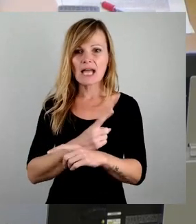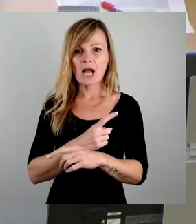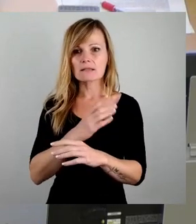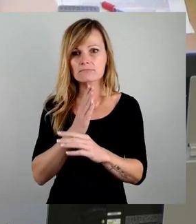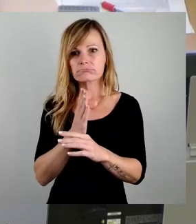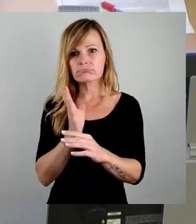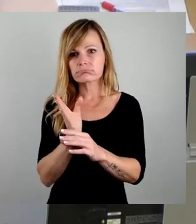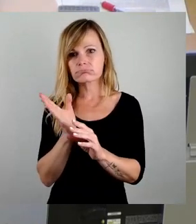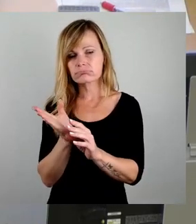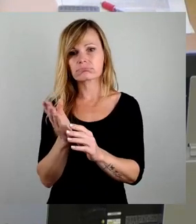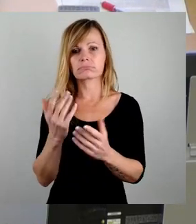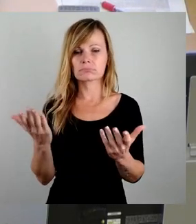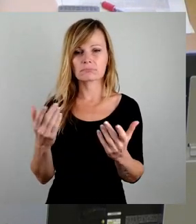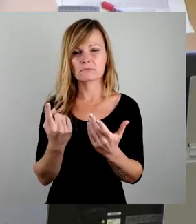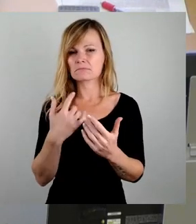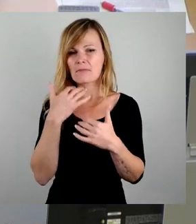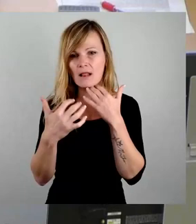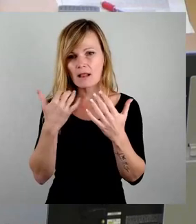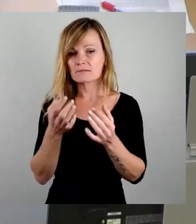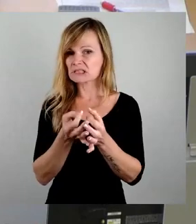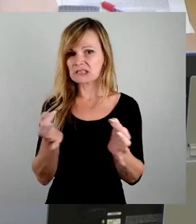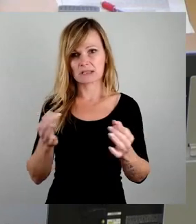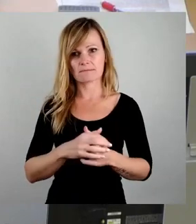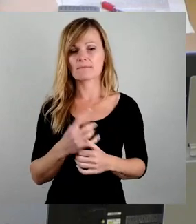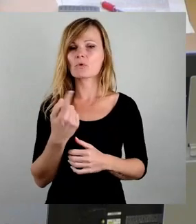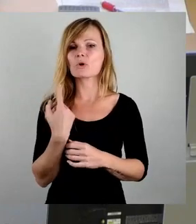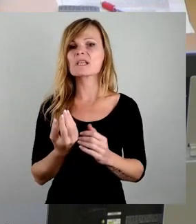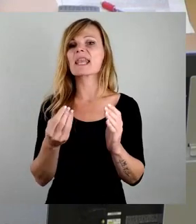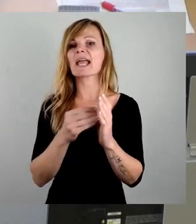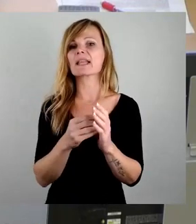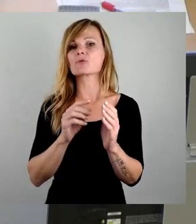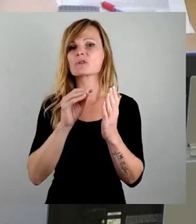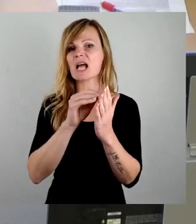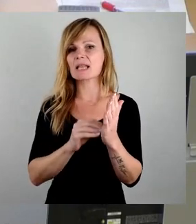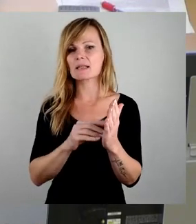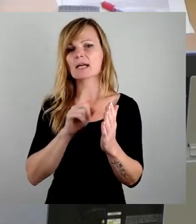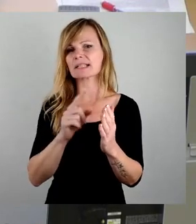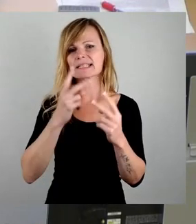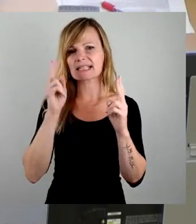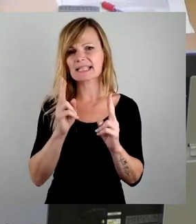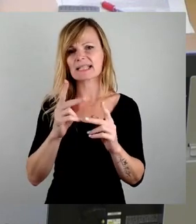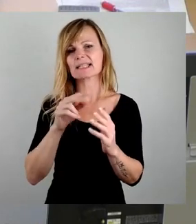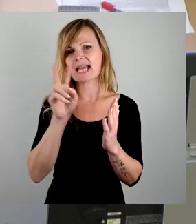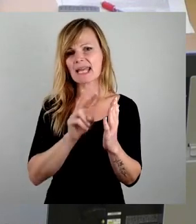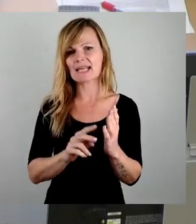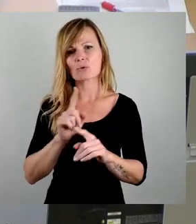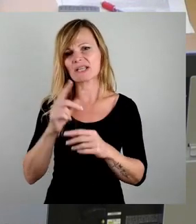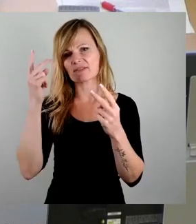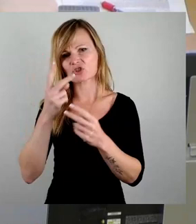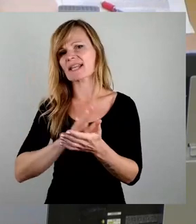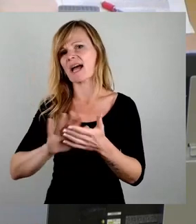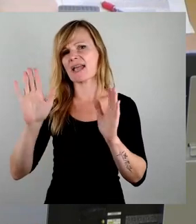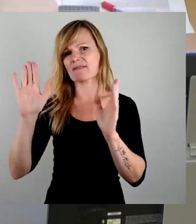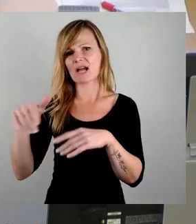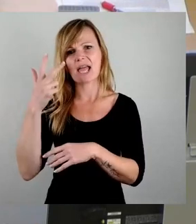Engel. Da haben Sie unseren Ergänzungsantrag nicht richtig gelesen oder nicht verstanden, ist ganz einfach. Der Herr Böhm lenkt